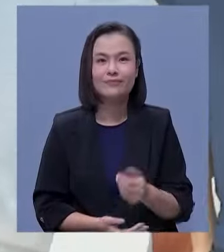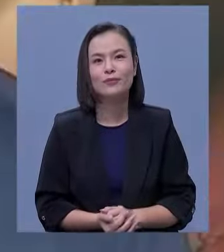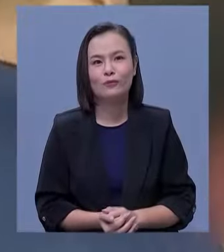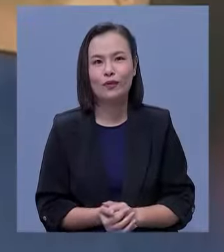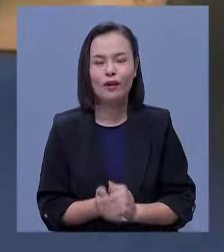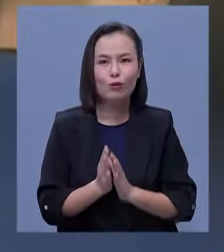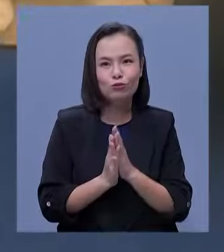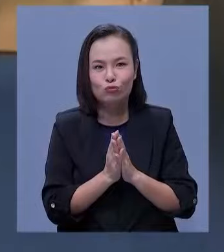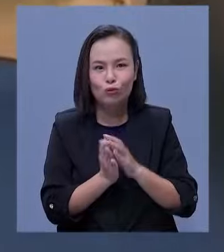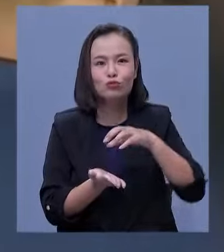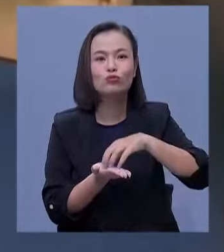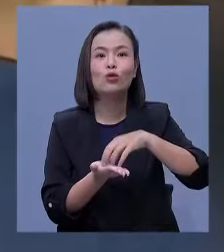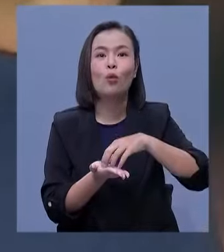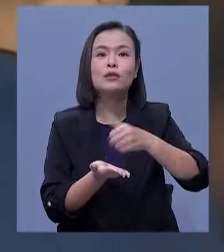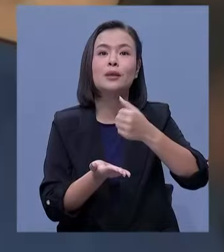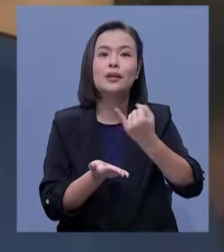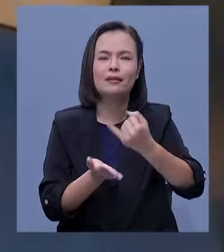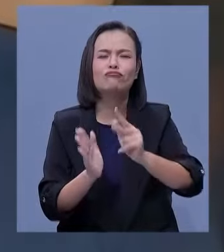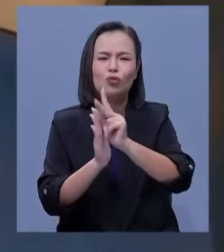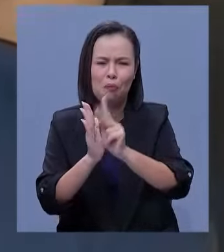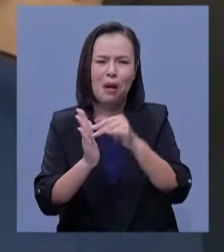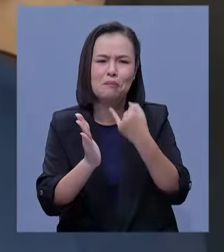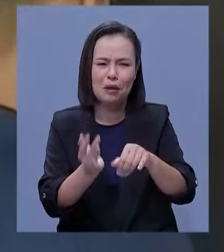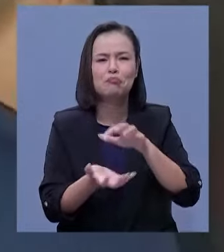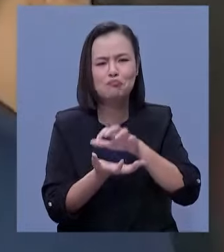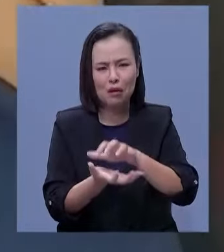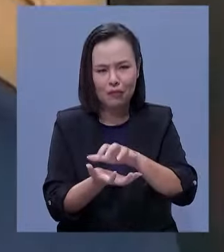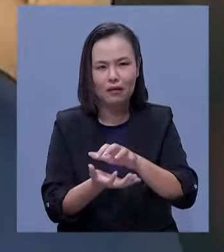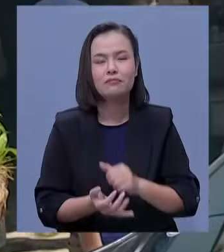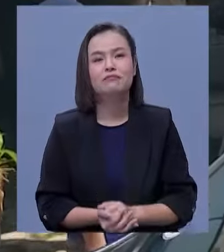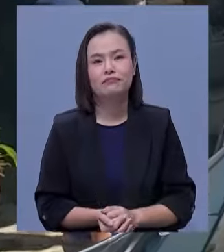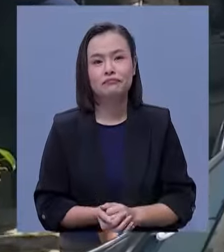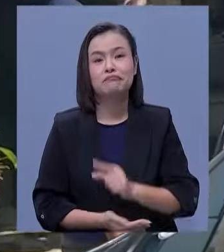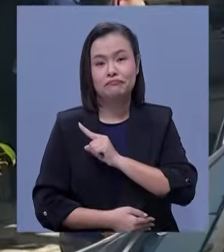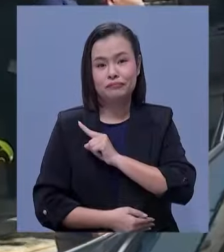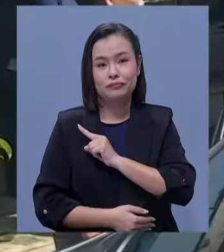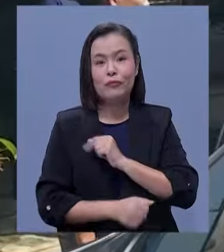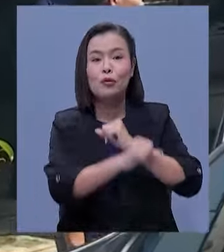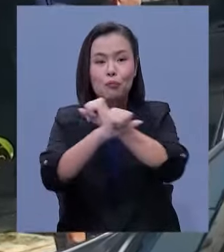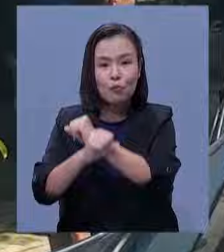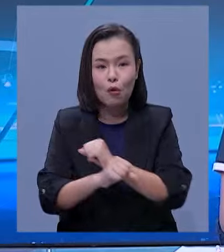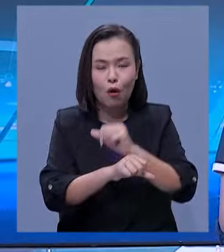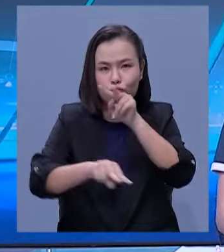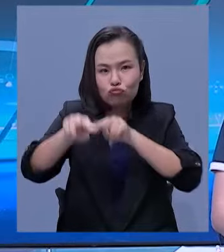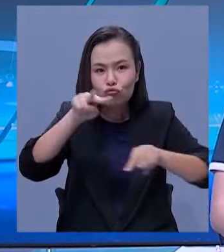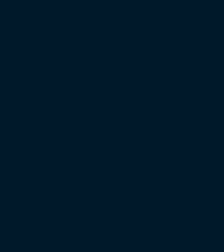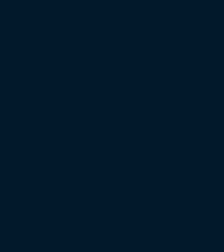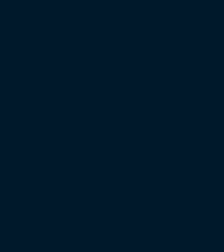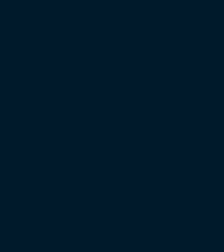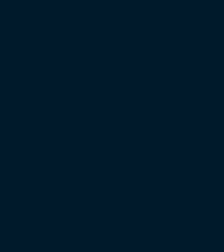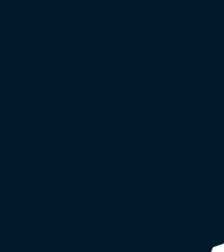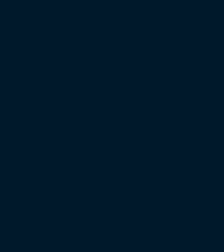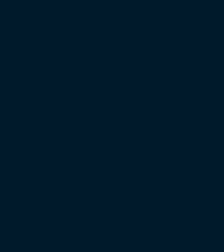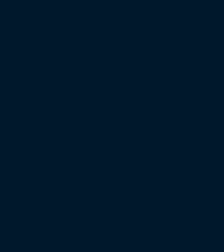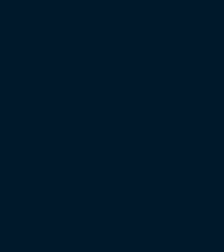ลุ้นมาเสี่ยงโชคกันแต่ว่าอย่างนี้มันผิดกฎหมายไงเล่นการพนันนะครับ ใช่ค่ะแต่ก็เป็นหน้าที่ของฝ่ายปกครองนะต้องเข้าตรวจตาสม่ำเสมอนะคะ